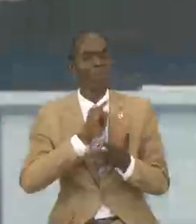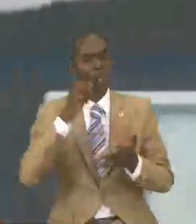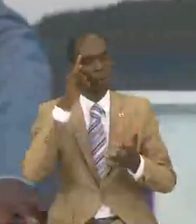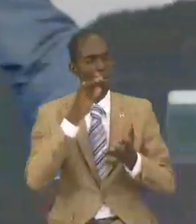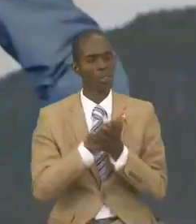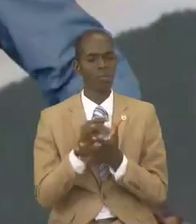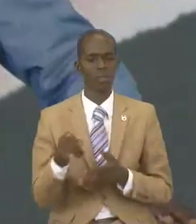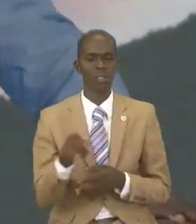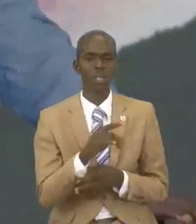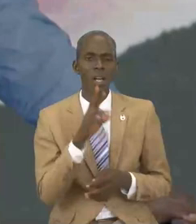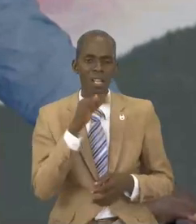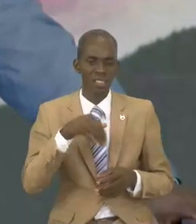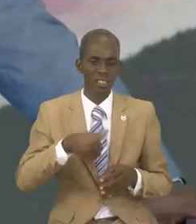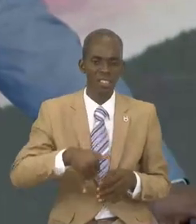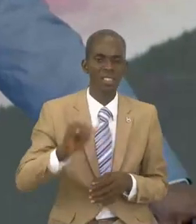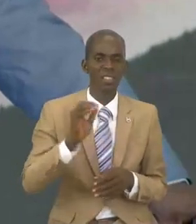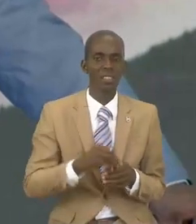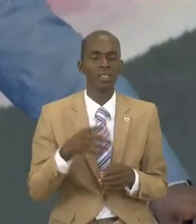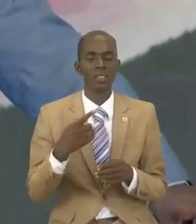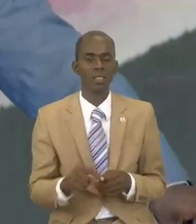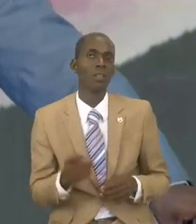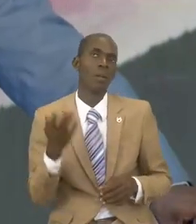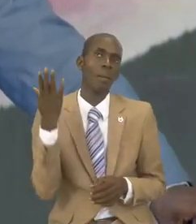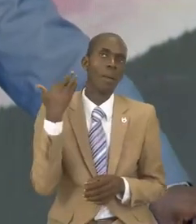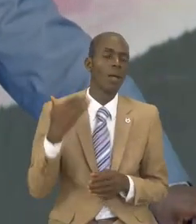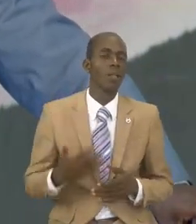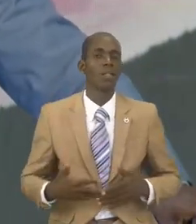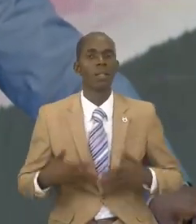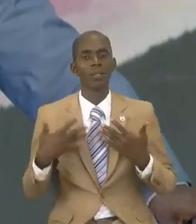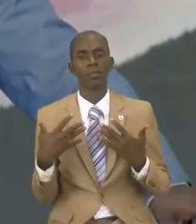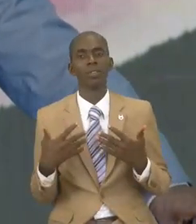crois, ils demeurent dans la vie passée.